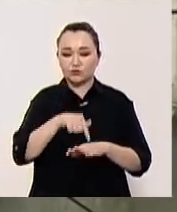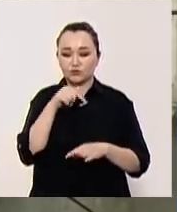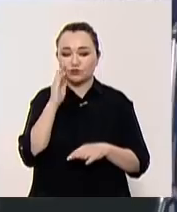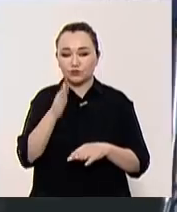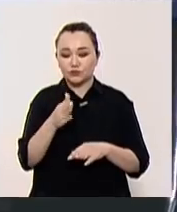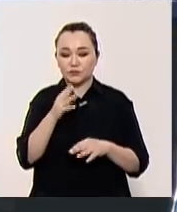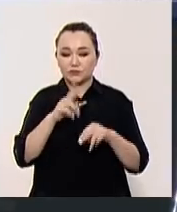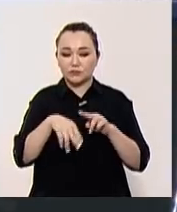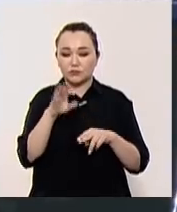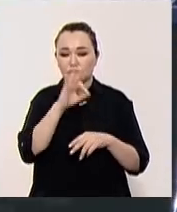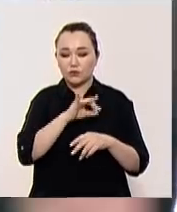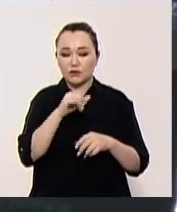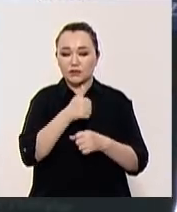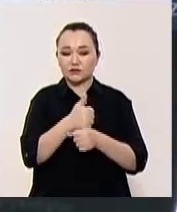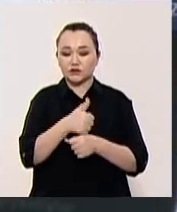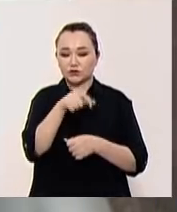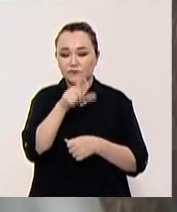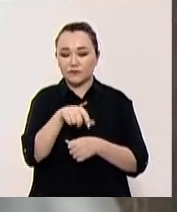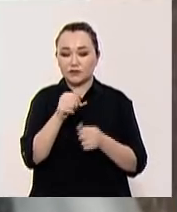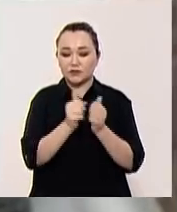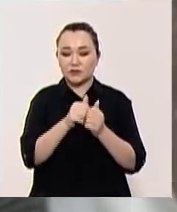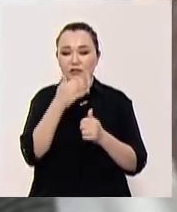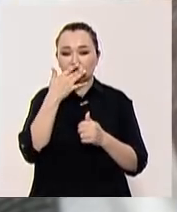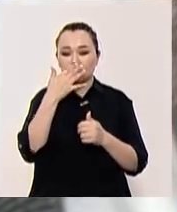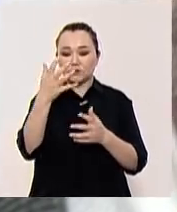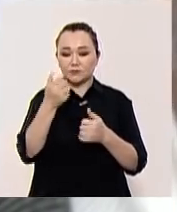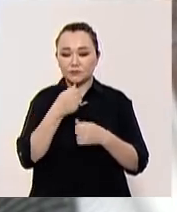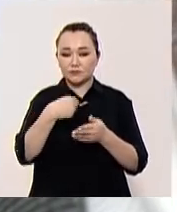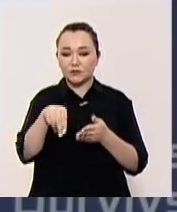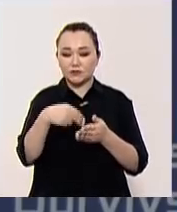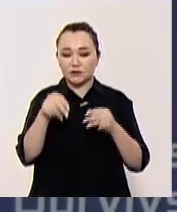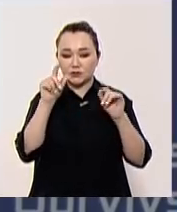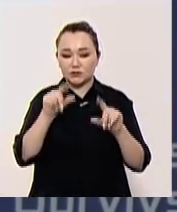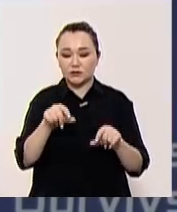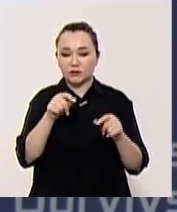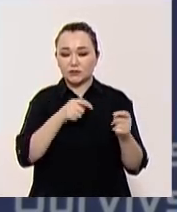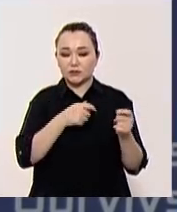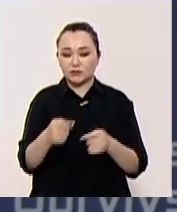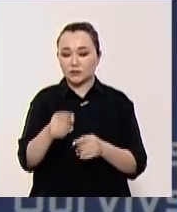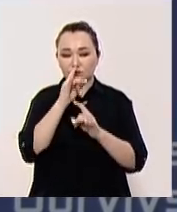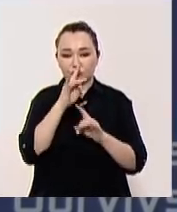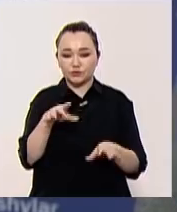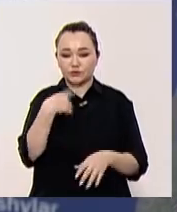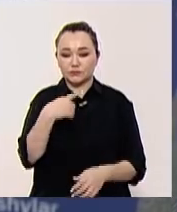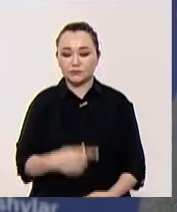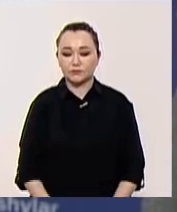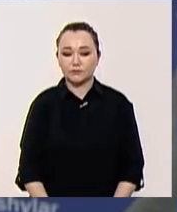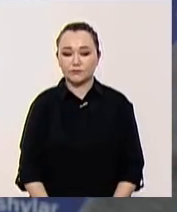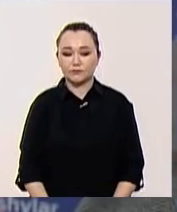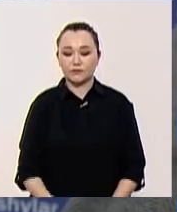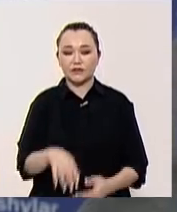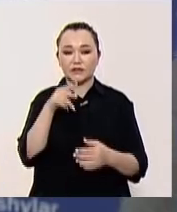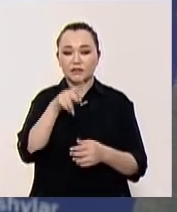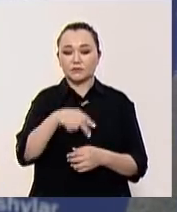деген құрылысшылар одағының төрағасы көрші елден импортталатын тауар төмен бағамен келмейді деп отыр. 2000 жылдан